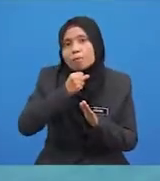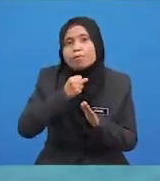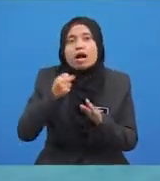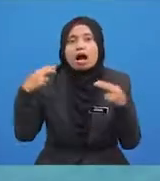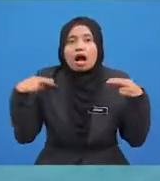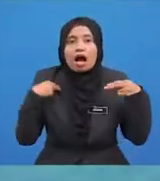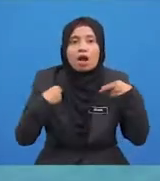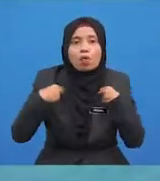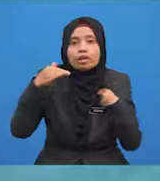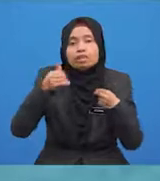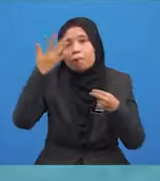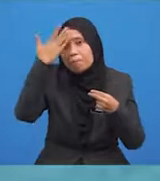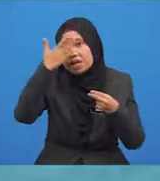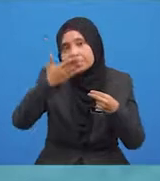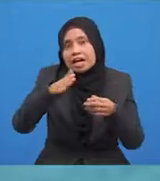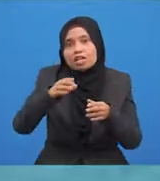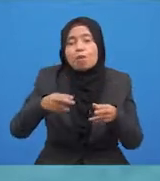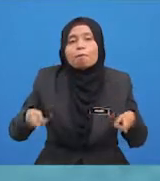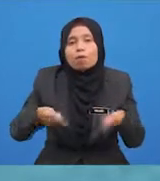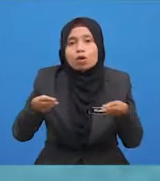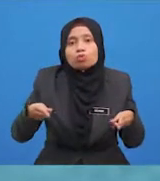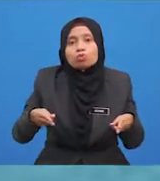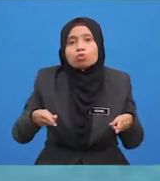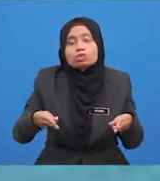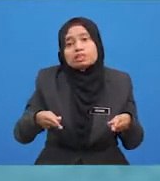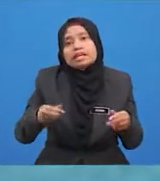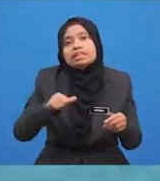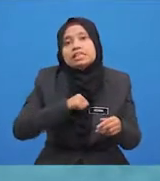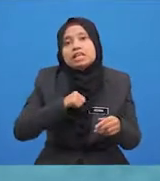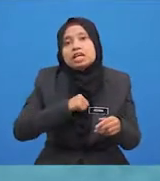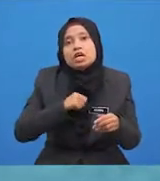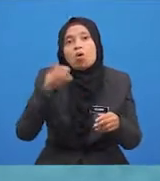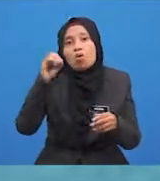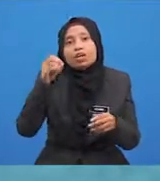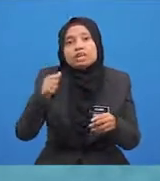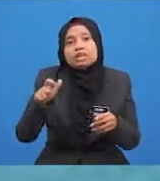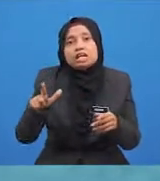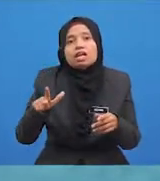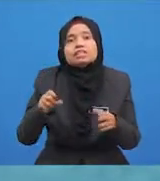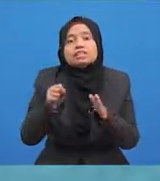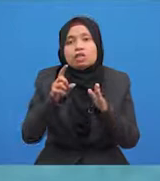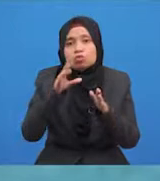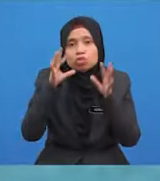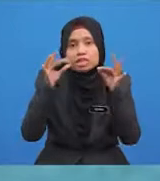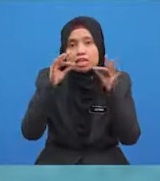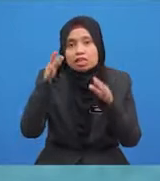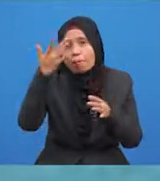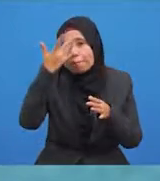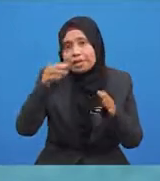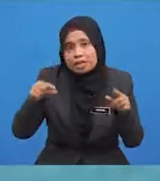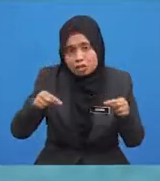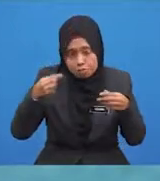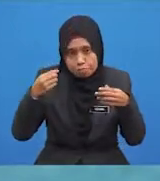pandai menguruskan diri. Oren ialah seekor kucing yang pandai menguruskan diri